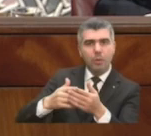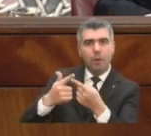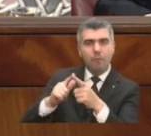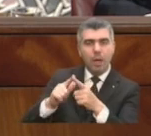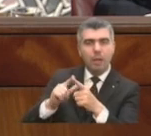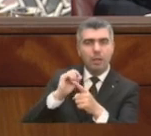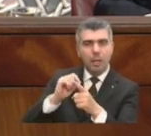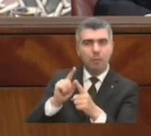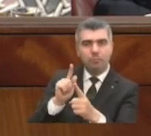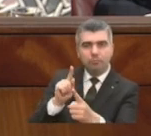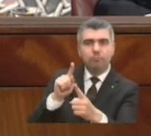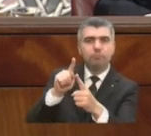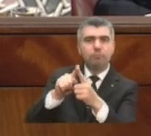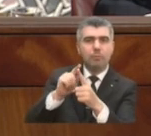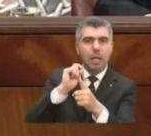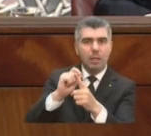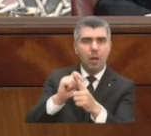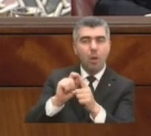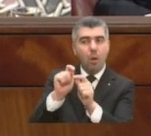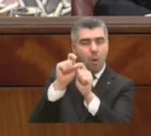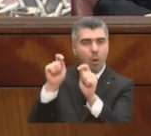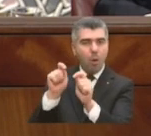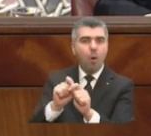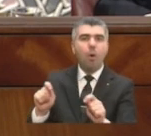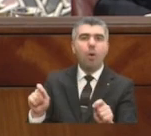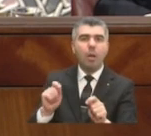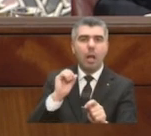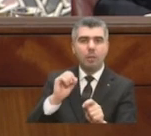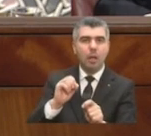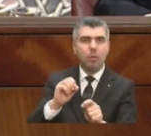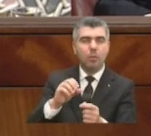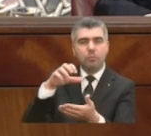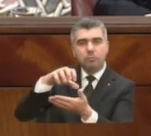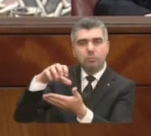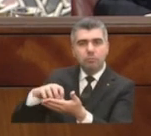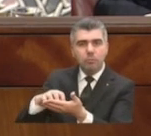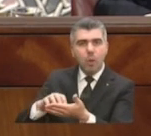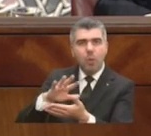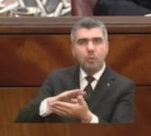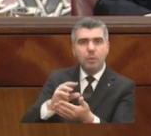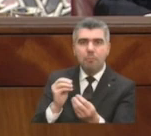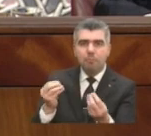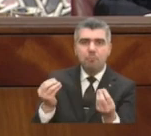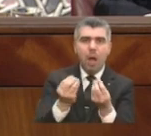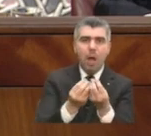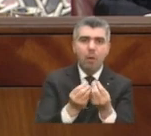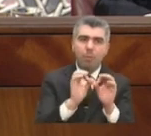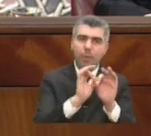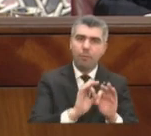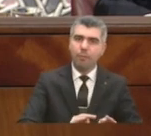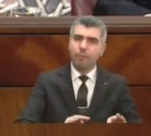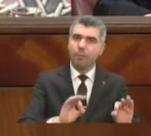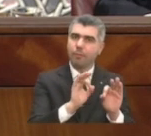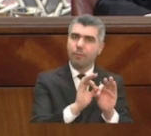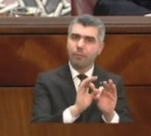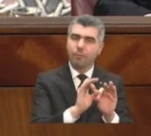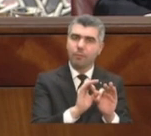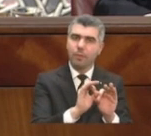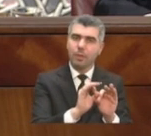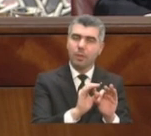دوله ذات سياده ومؤسساتها وتدخلت في شؤونها الداخليه بل